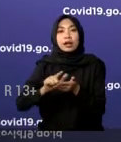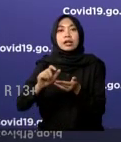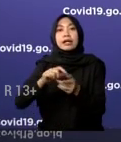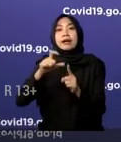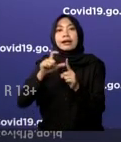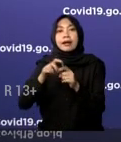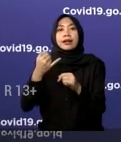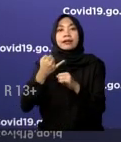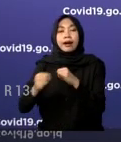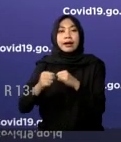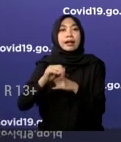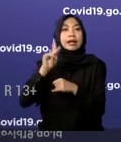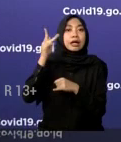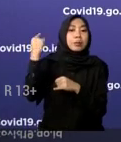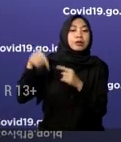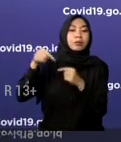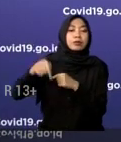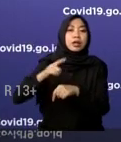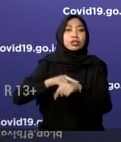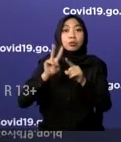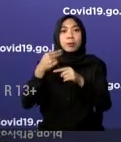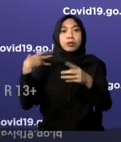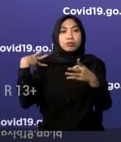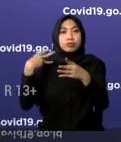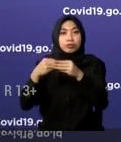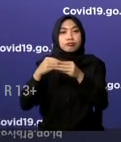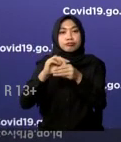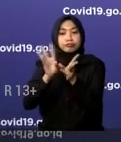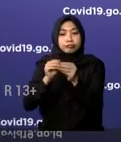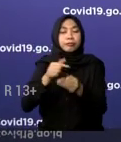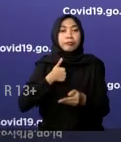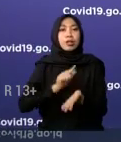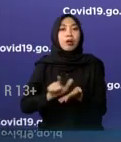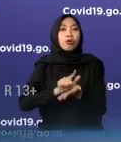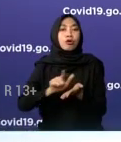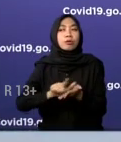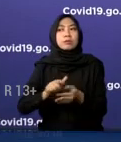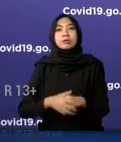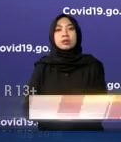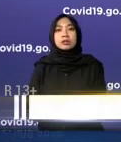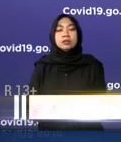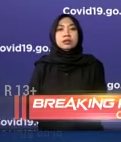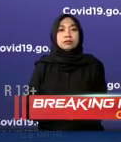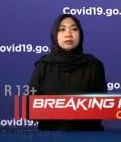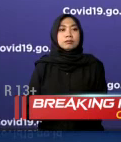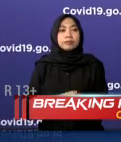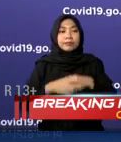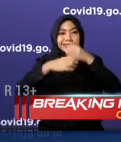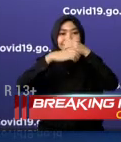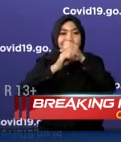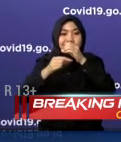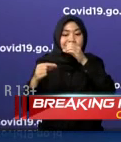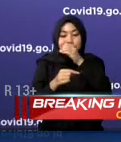data yang kita Impun dari kemarin sampai dengan hari ini Ayo kita telah melaksanakan pemeriksaan spesimen untuk hari ini